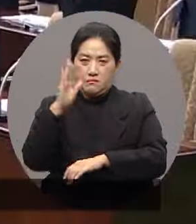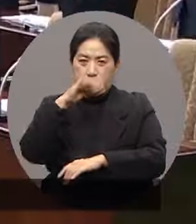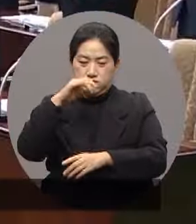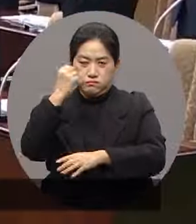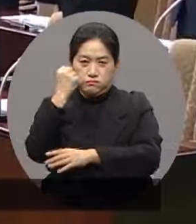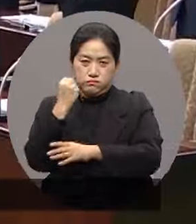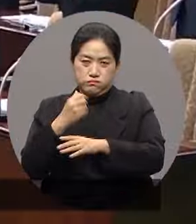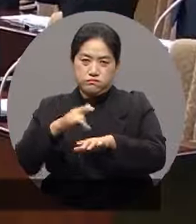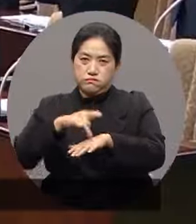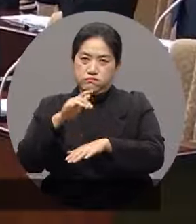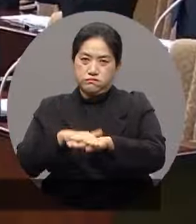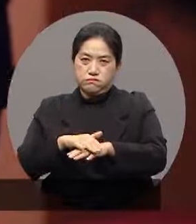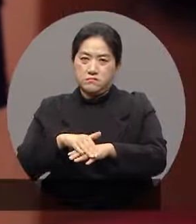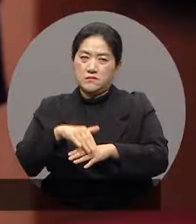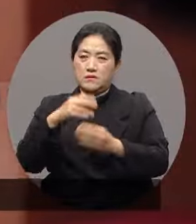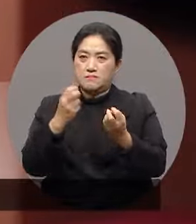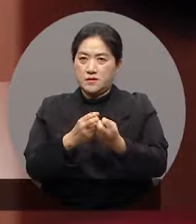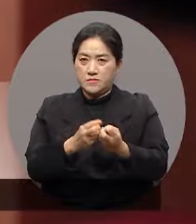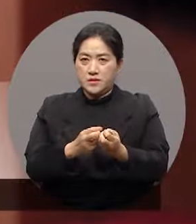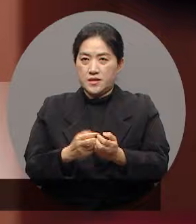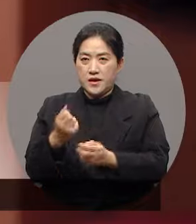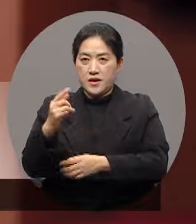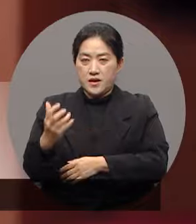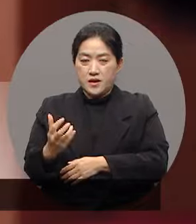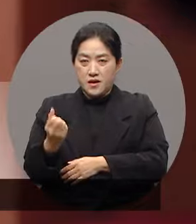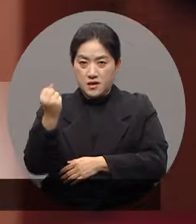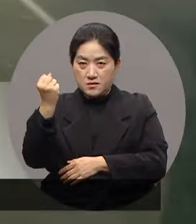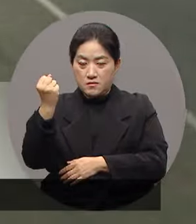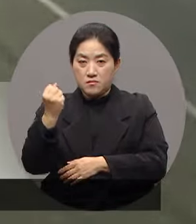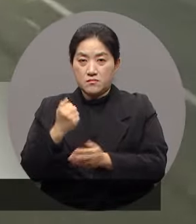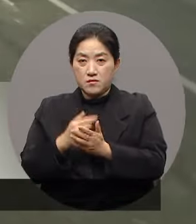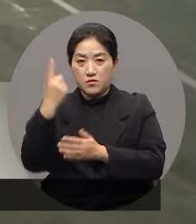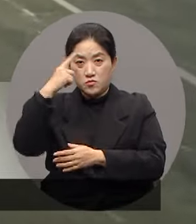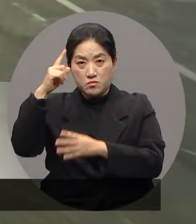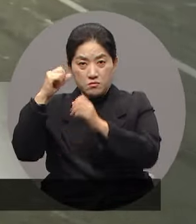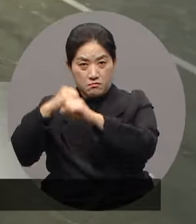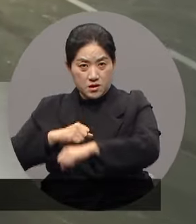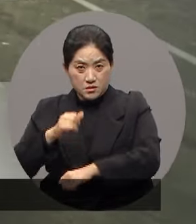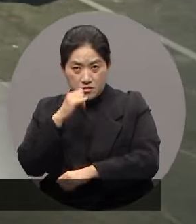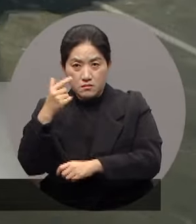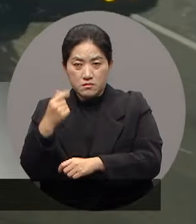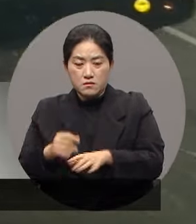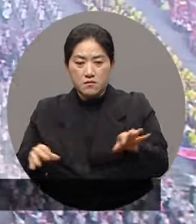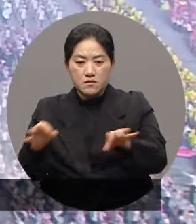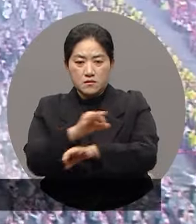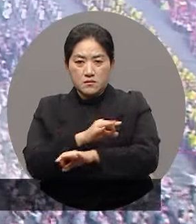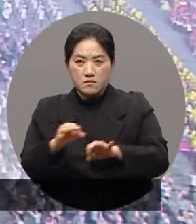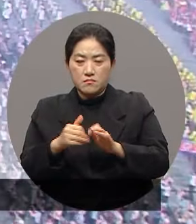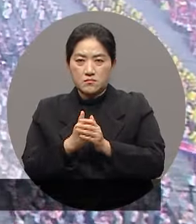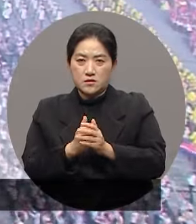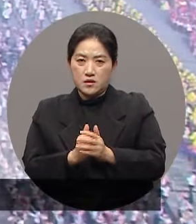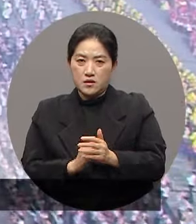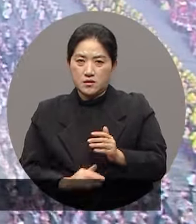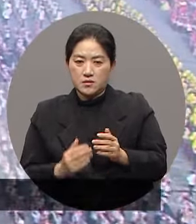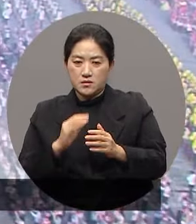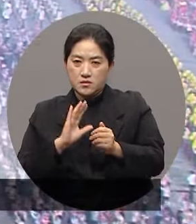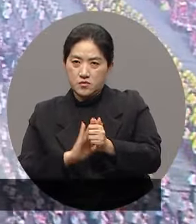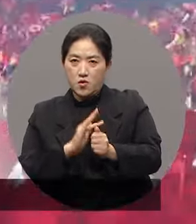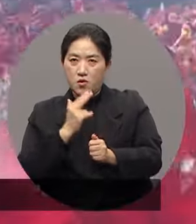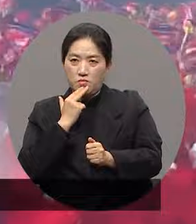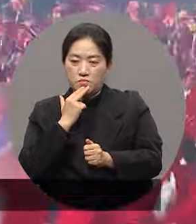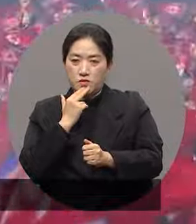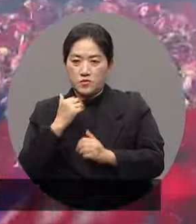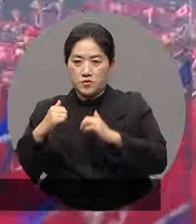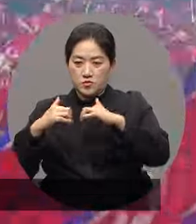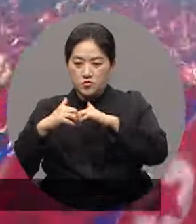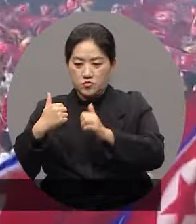지적했습니다. 핵무기를 가졌던 소련의 붕괴가 보여주듯 경제가 뒷받침되지 않는 군비 증강은 지속 가능하지 않다는